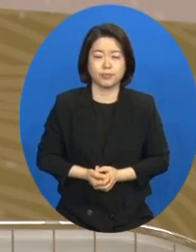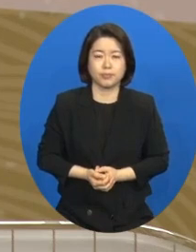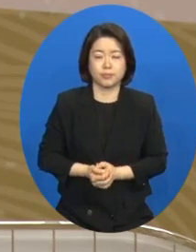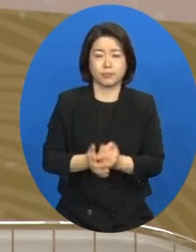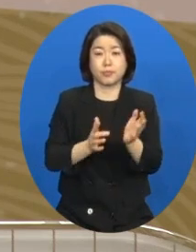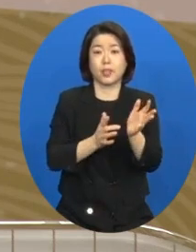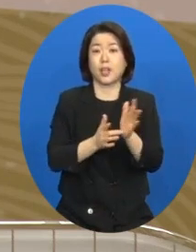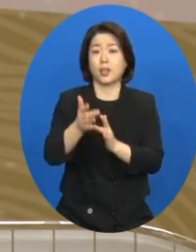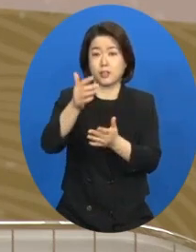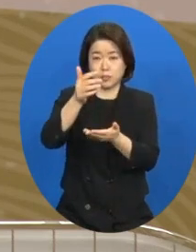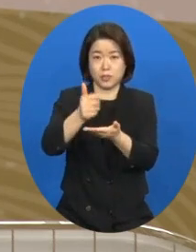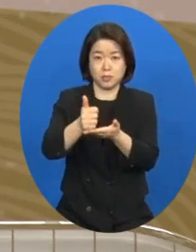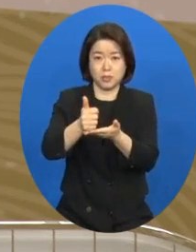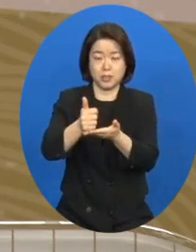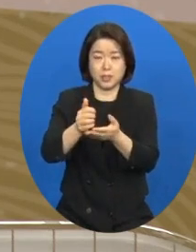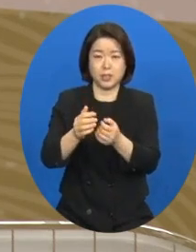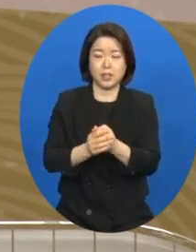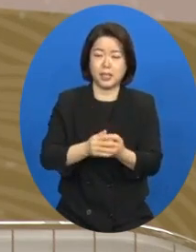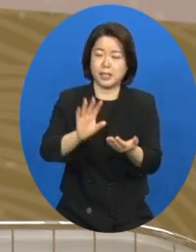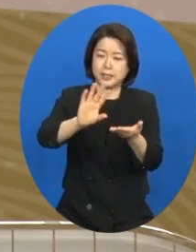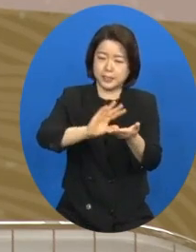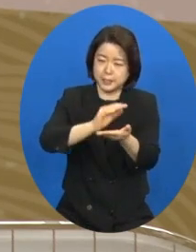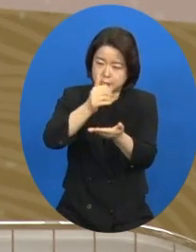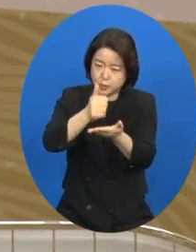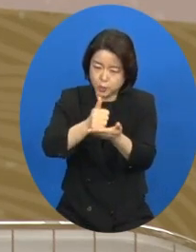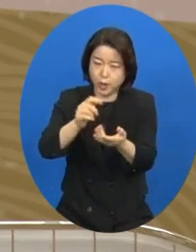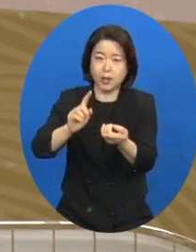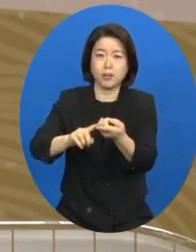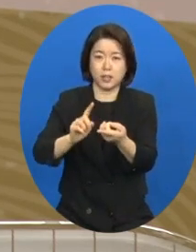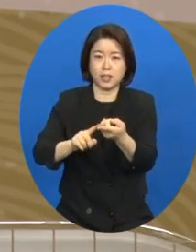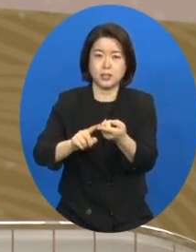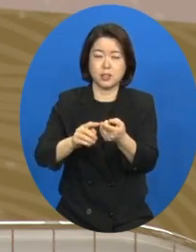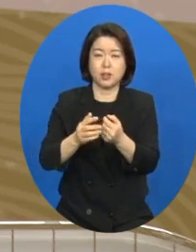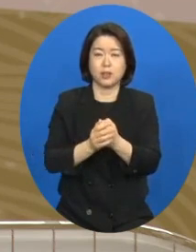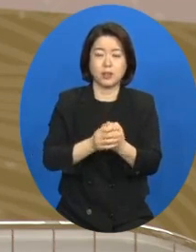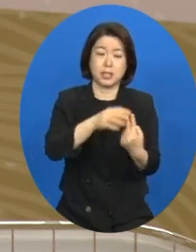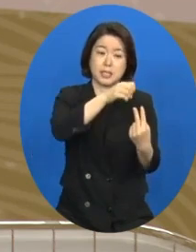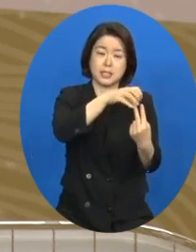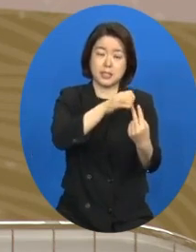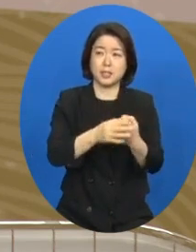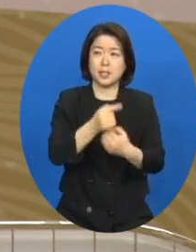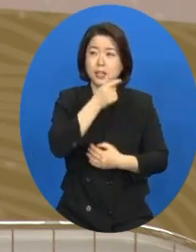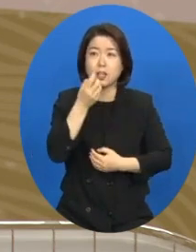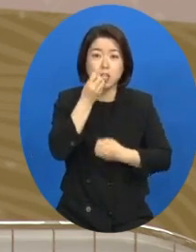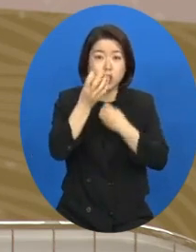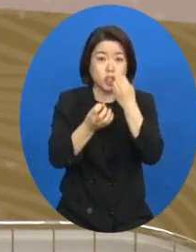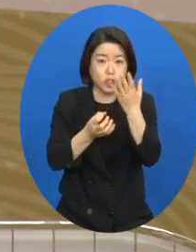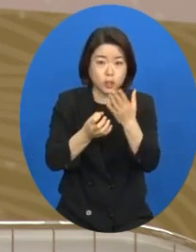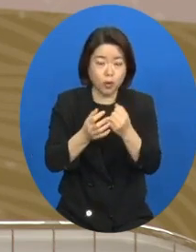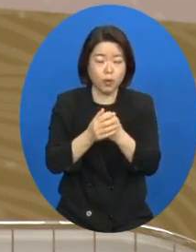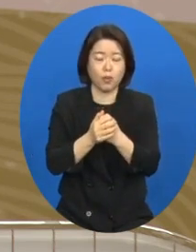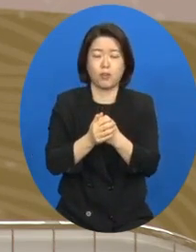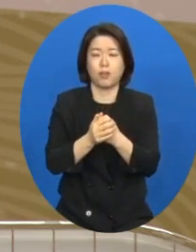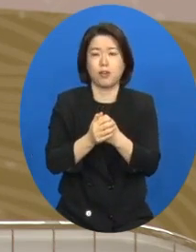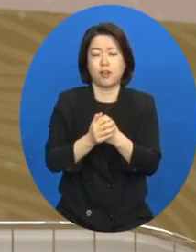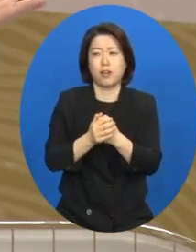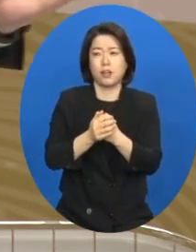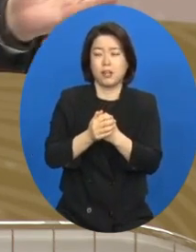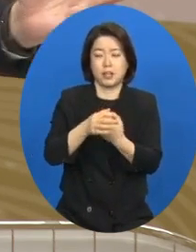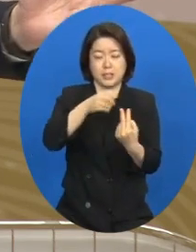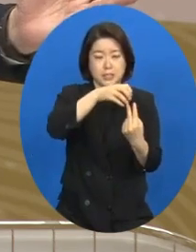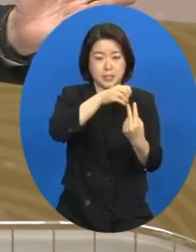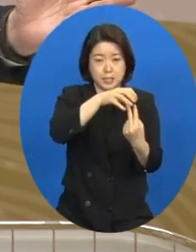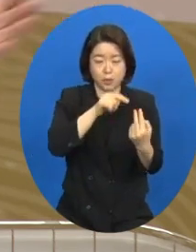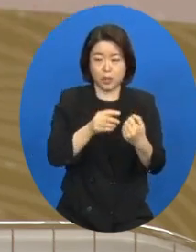예수님께서 그리스도 라는 사실을 새벽 요한이 증거 하니까 세례 요한이 제자들 까지